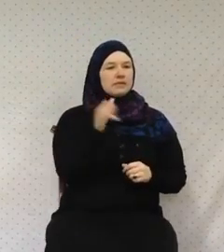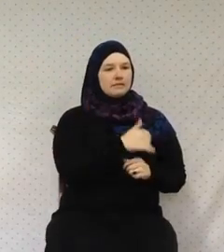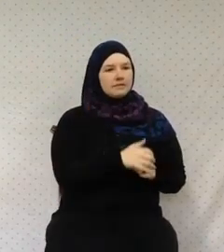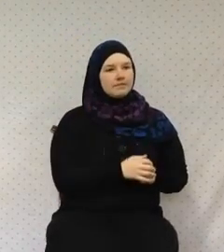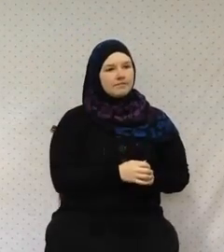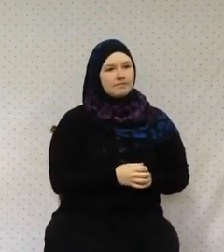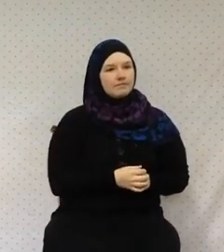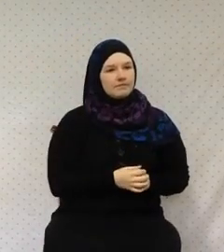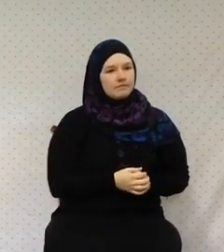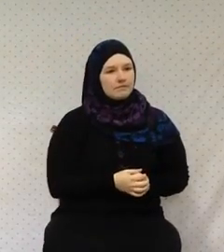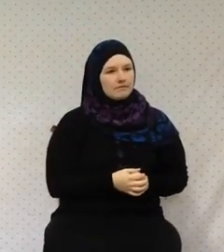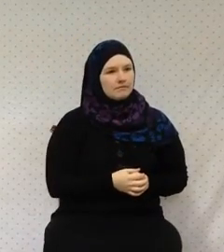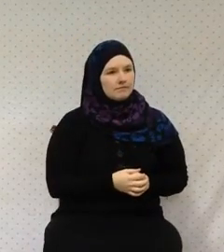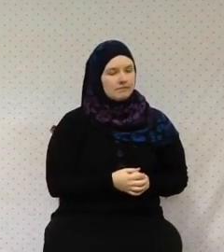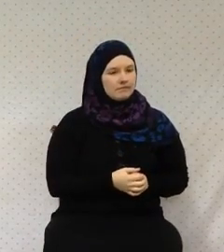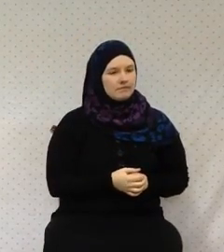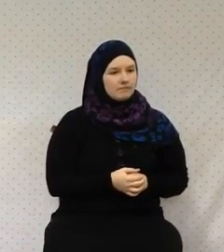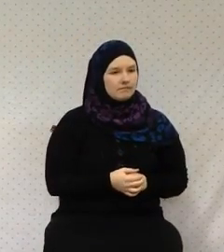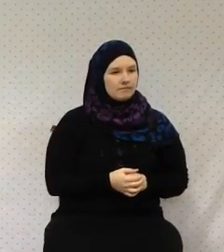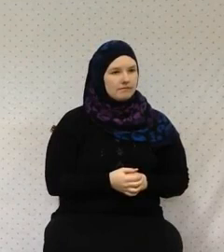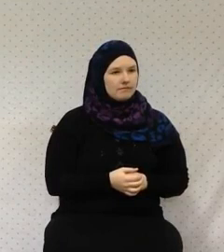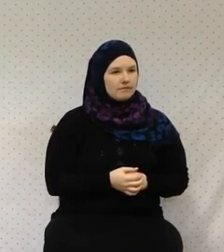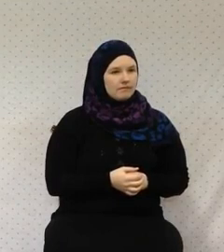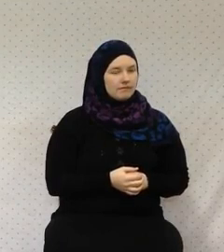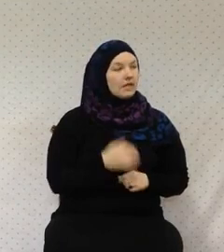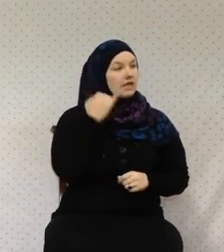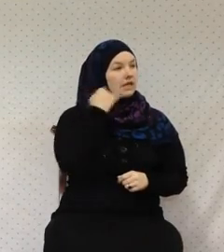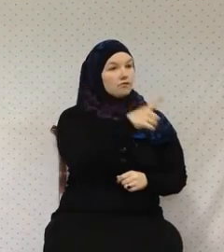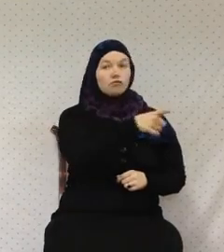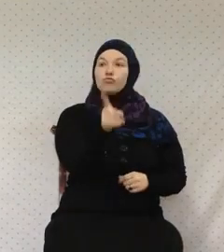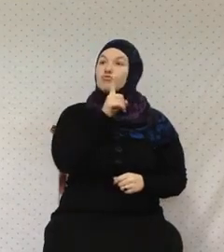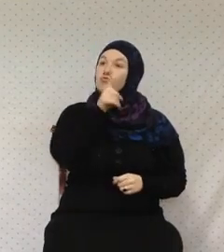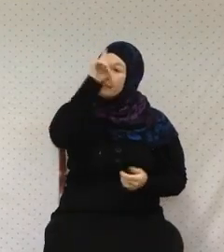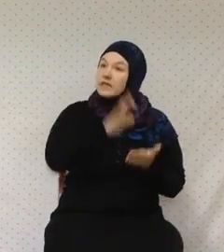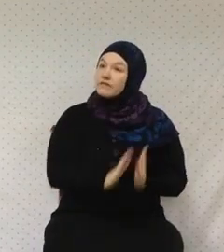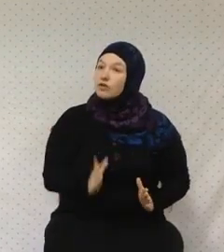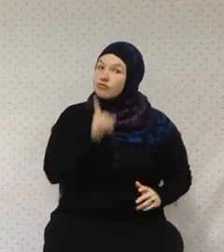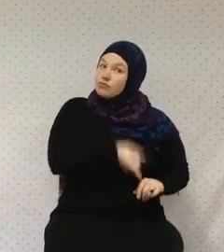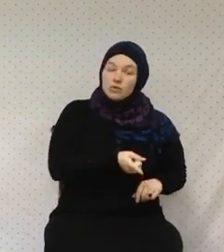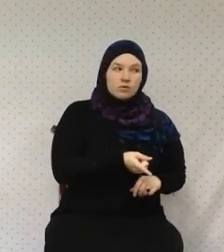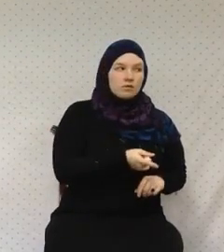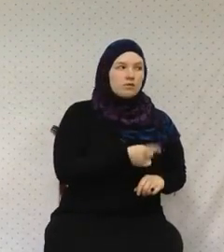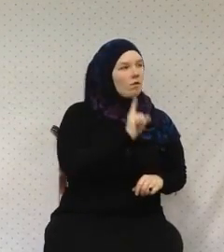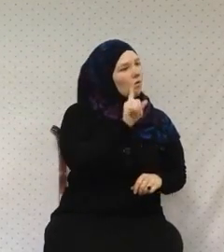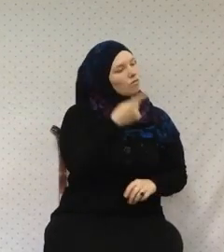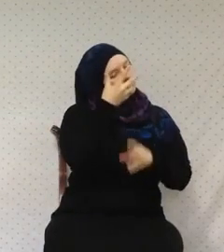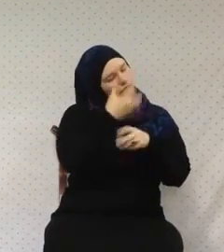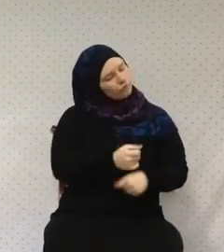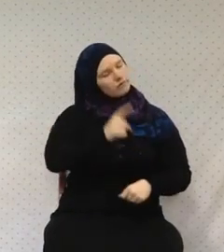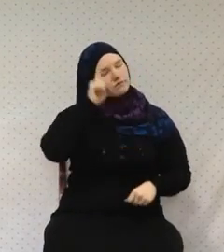اللَّهِ فَلْيَتَوَكَّلِ الْمُؤْمِنُونَ. If you are true believer, only trust